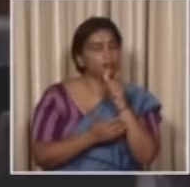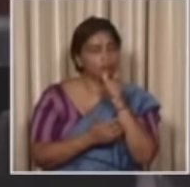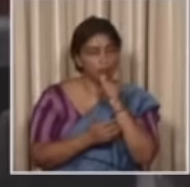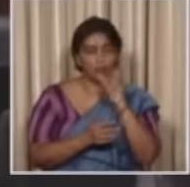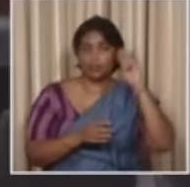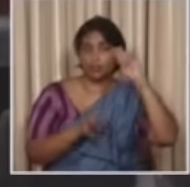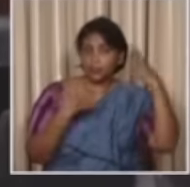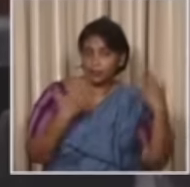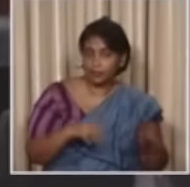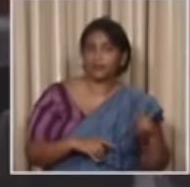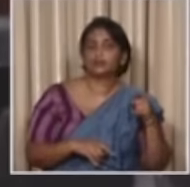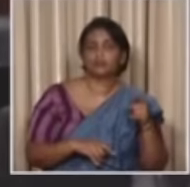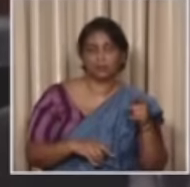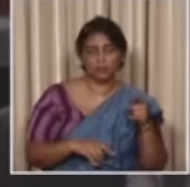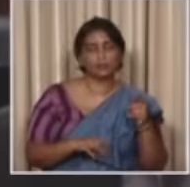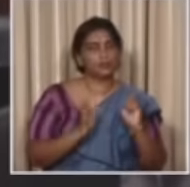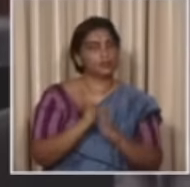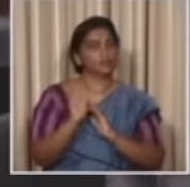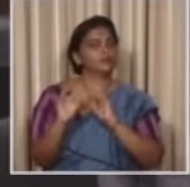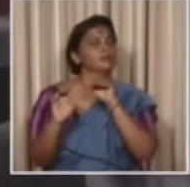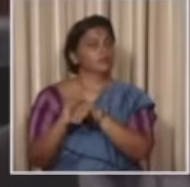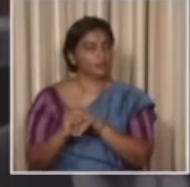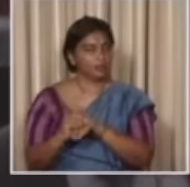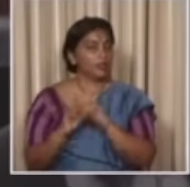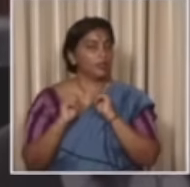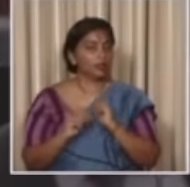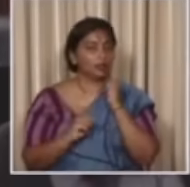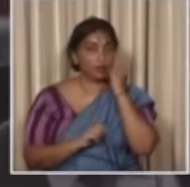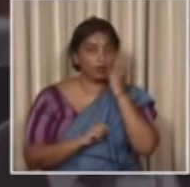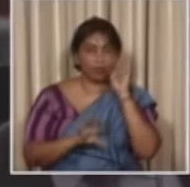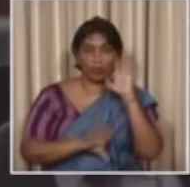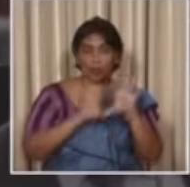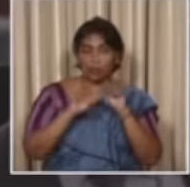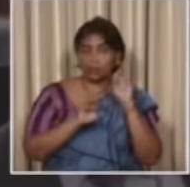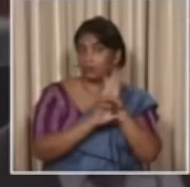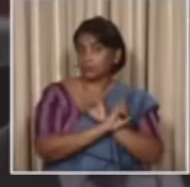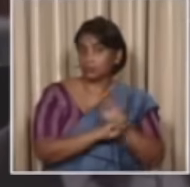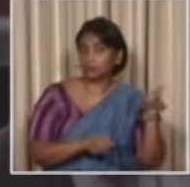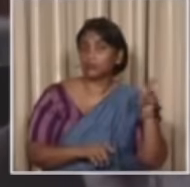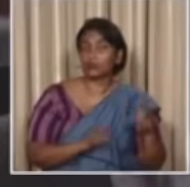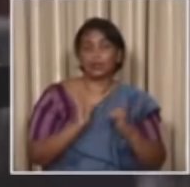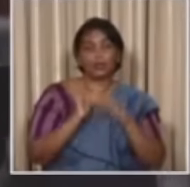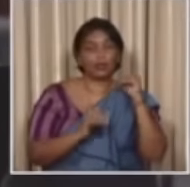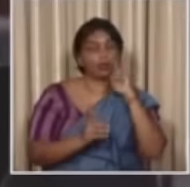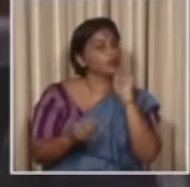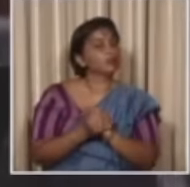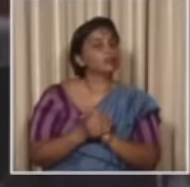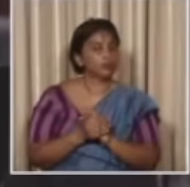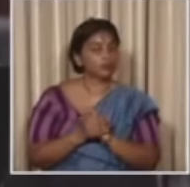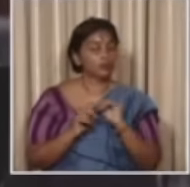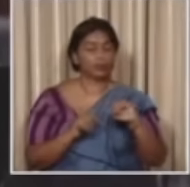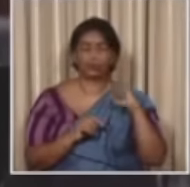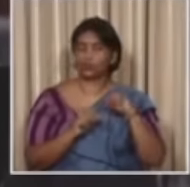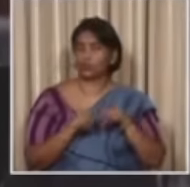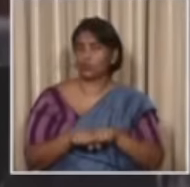දියුරුමක් දීලා තමයි කමිටුවේ වාඩි වෙන්නේ. මොකද බුද්ධි තොරතුරු ප්‍රසිද්ධ වීම ජාතික ආරක්ෂාවේ